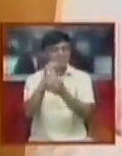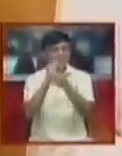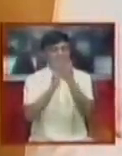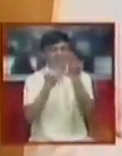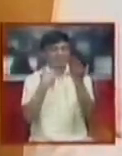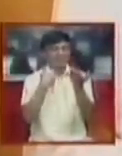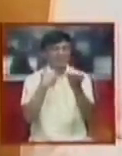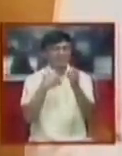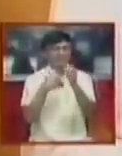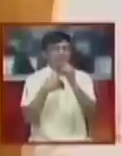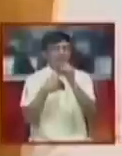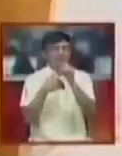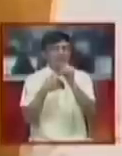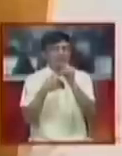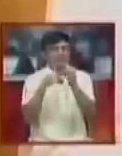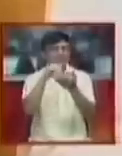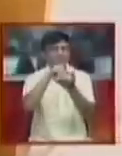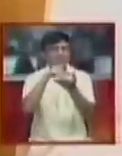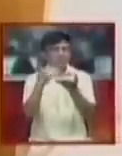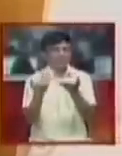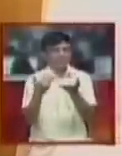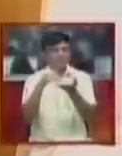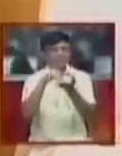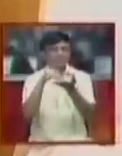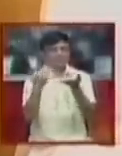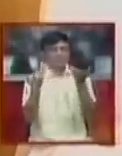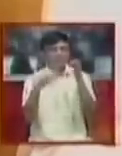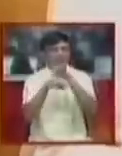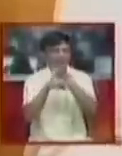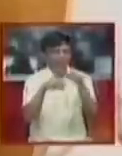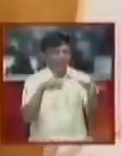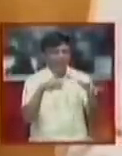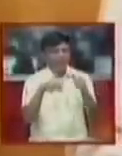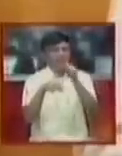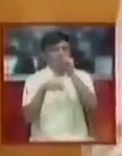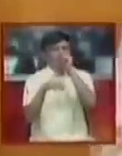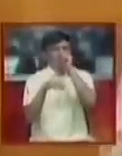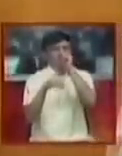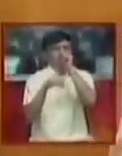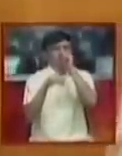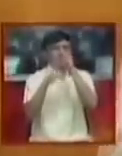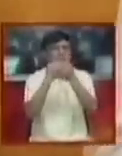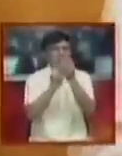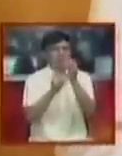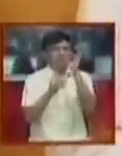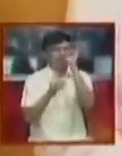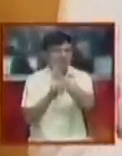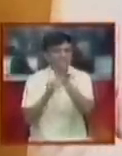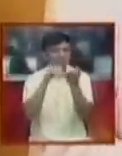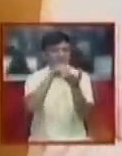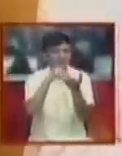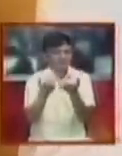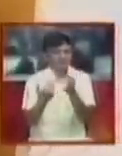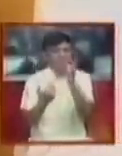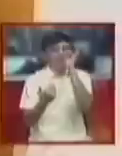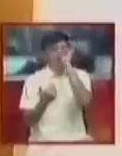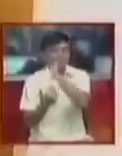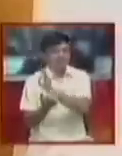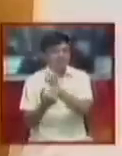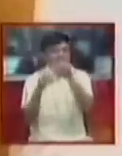ghost students doon na naglalakad sa isang ghost road tungo sa isang ghost school para magpaturo sa isang ghost